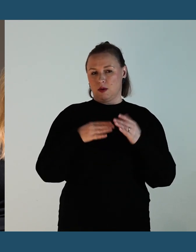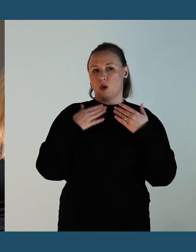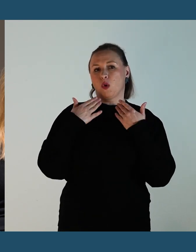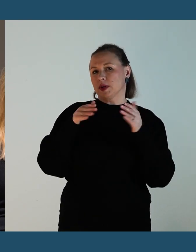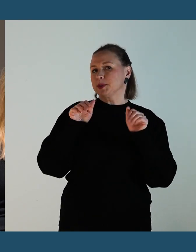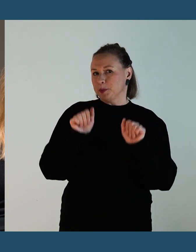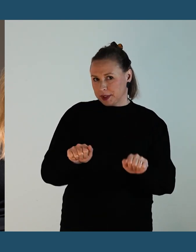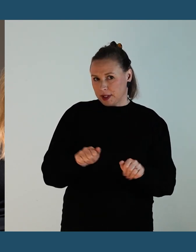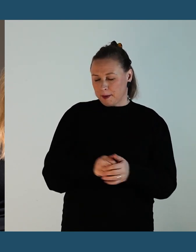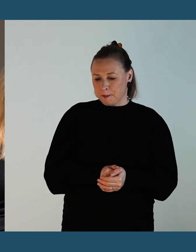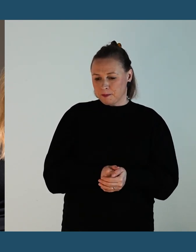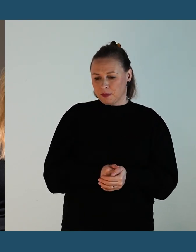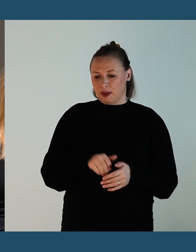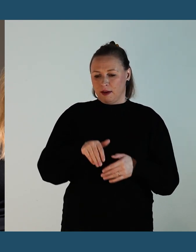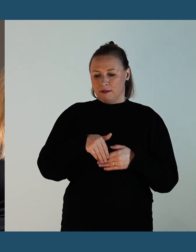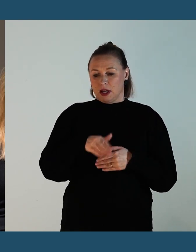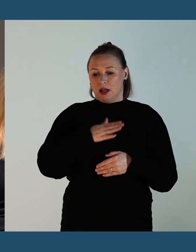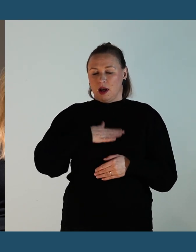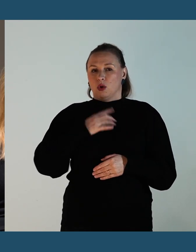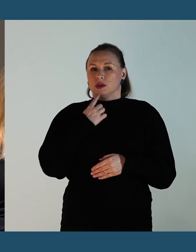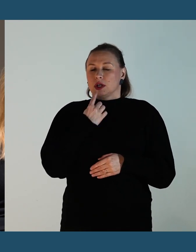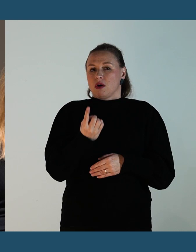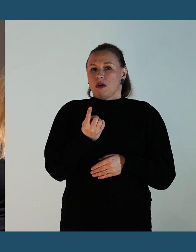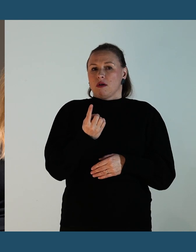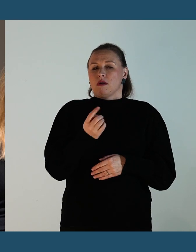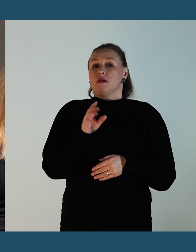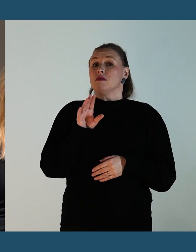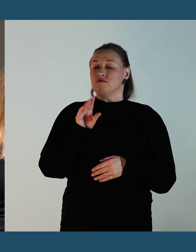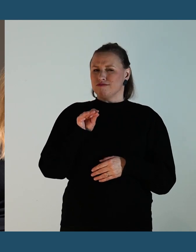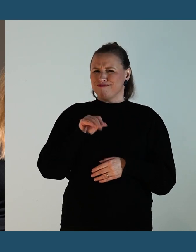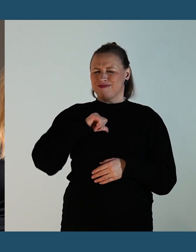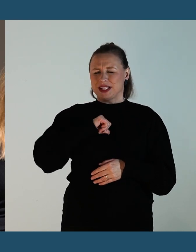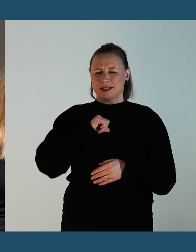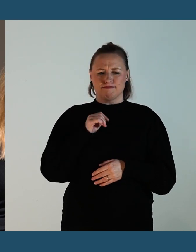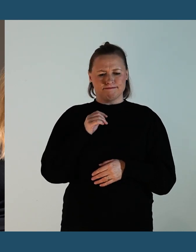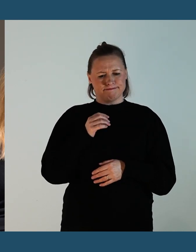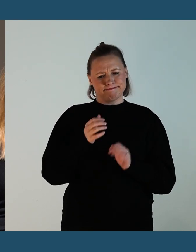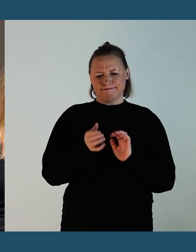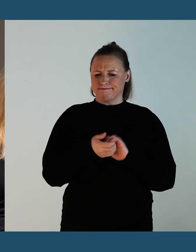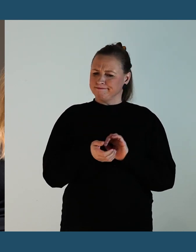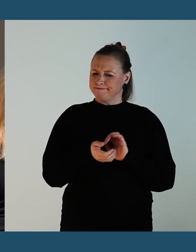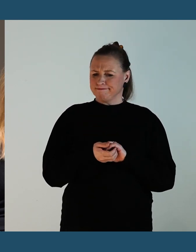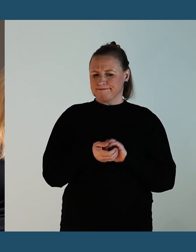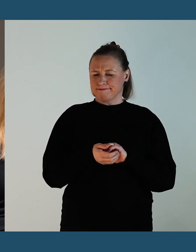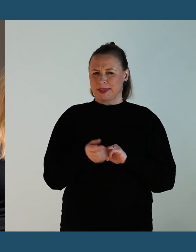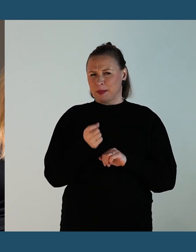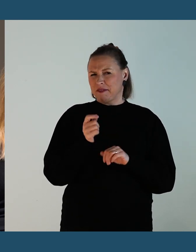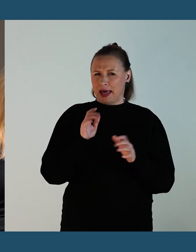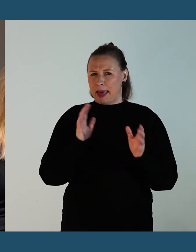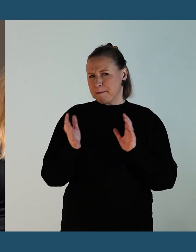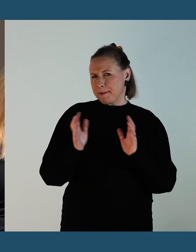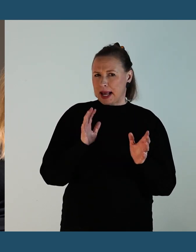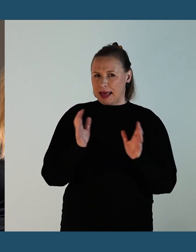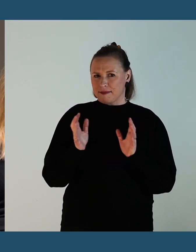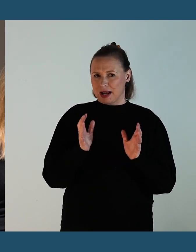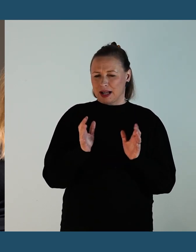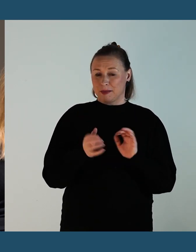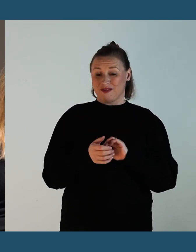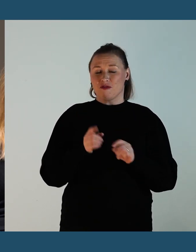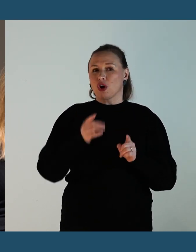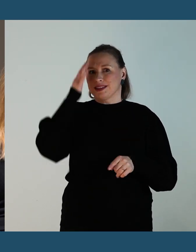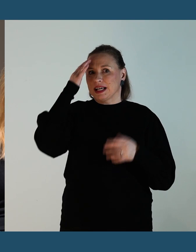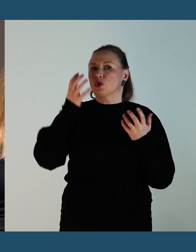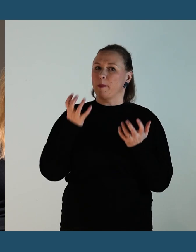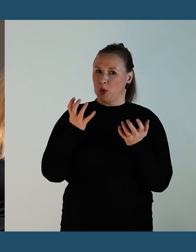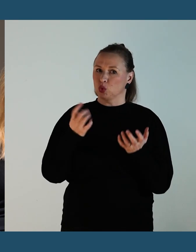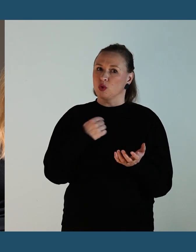niin, haluaisin sanoa sen, että mä olen hieman epäileväinen, siis mä olen ehkä tietämätön, mä